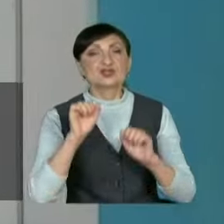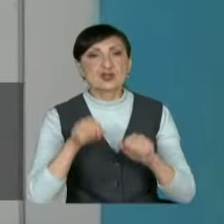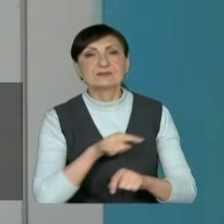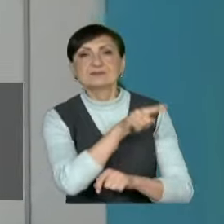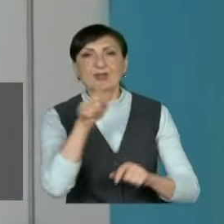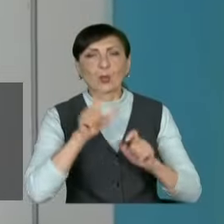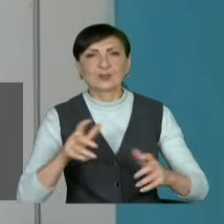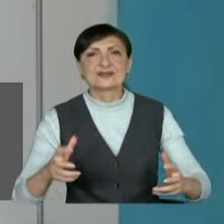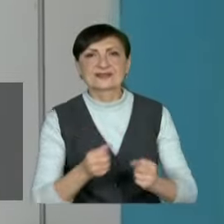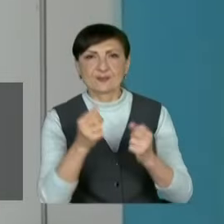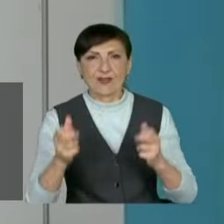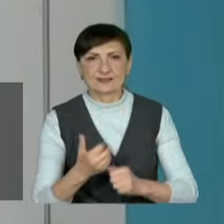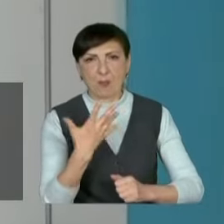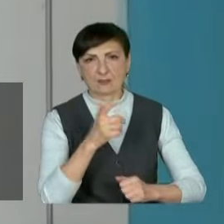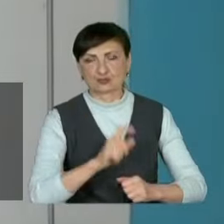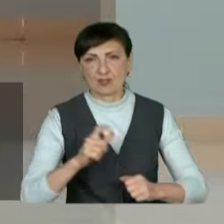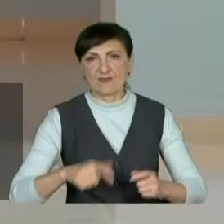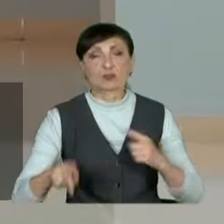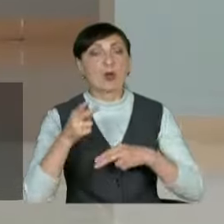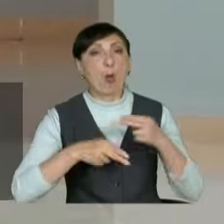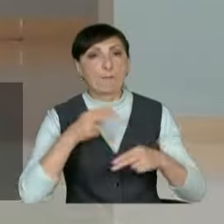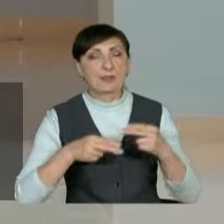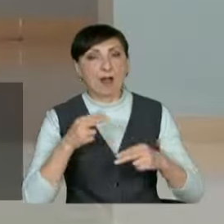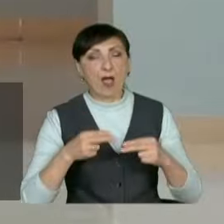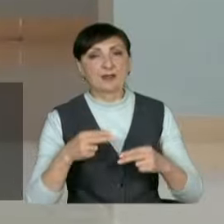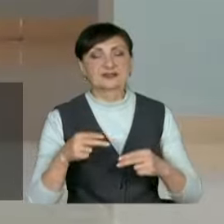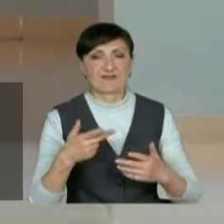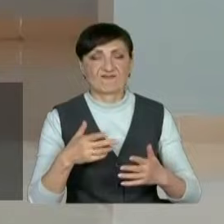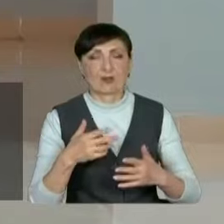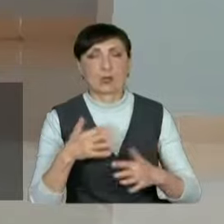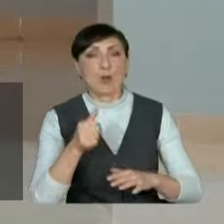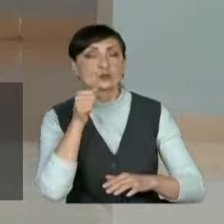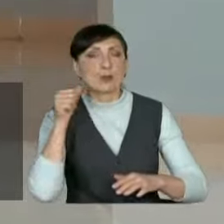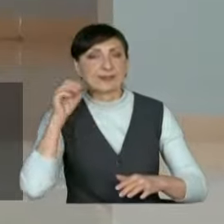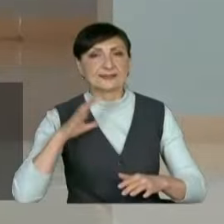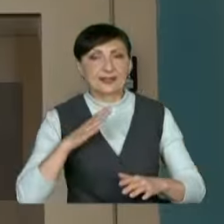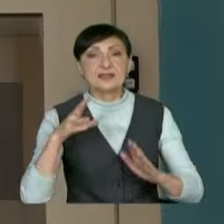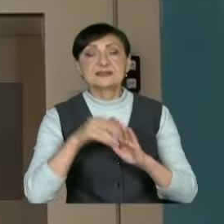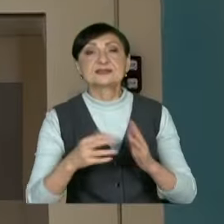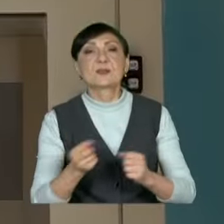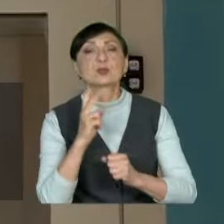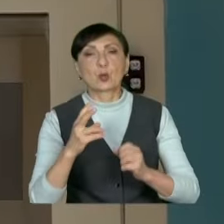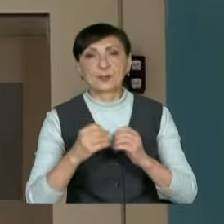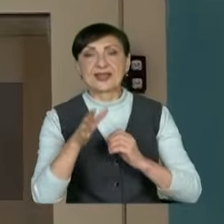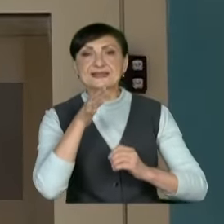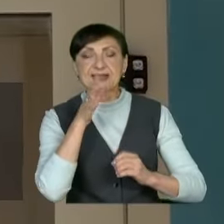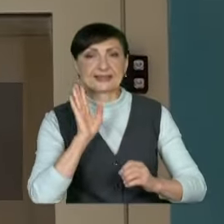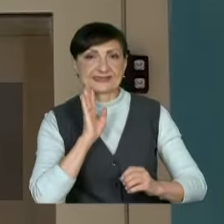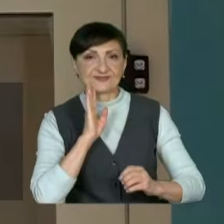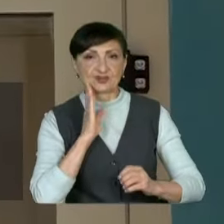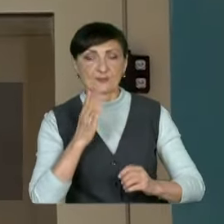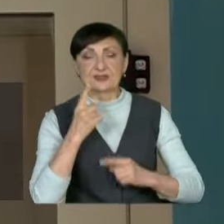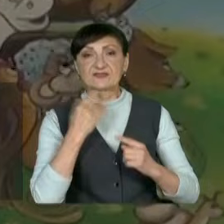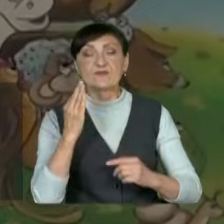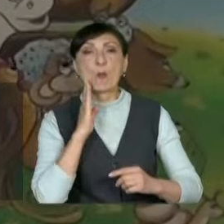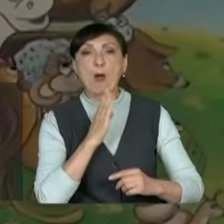новую жизнь для 5 людей. Им провели операцию в столичных клиниках на прошлой неделе. Среди спасенных 15-летняя Айзере. По словам